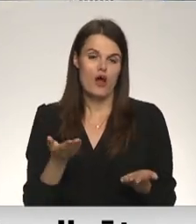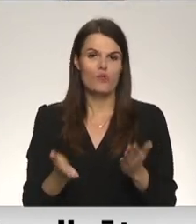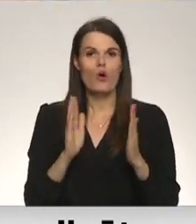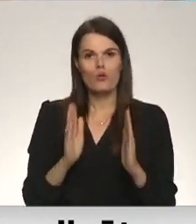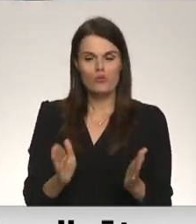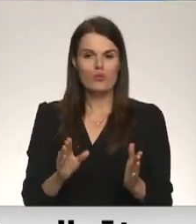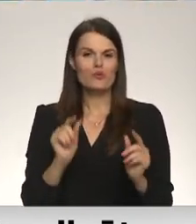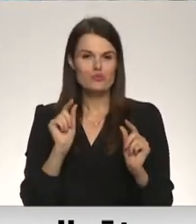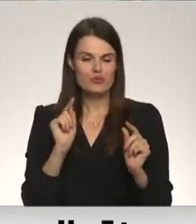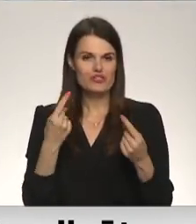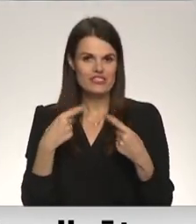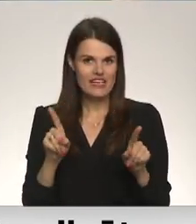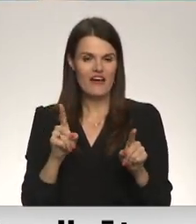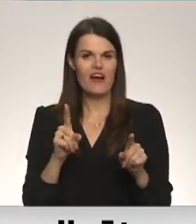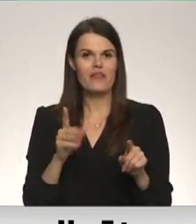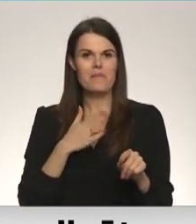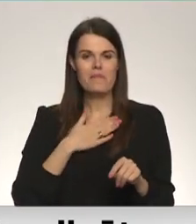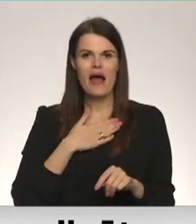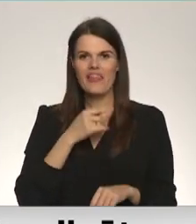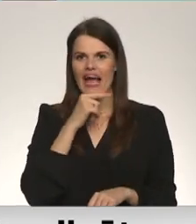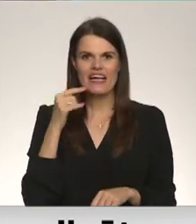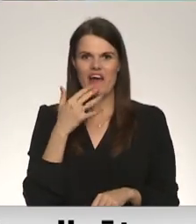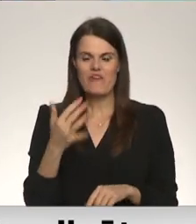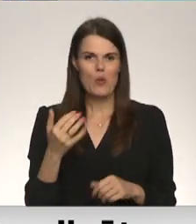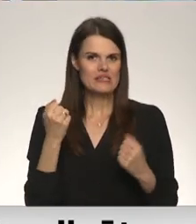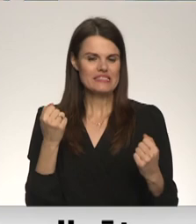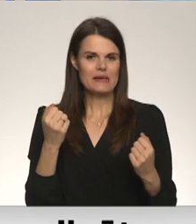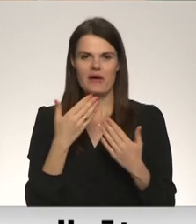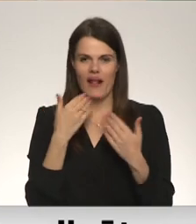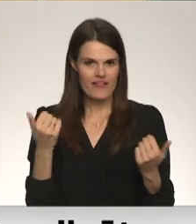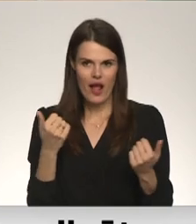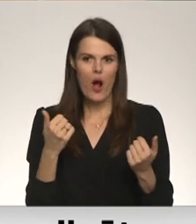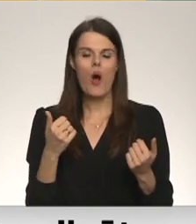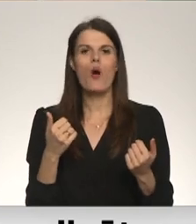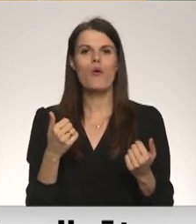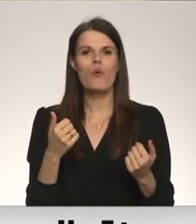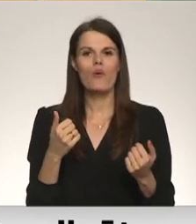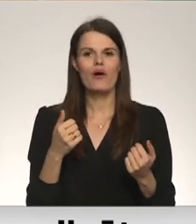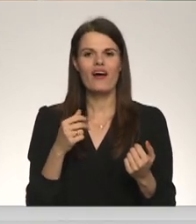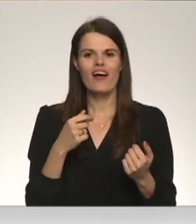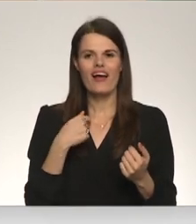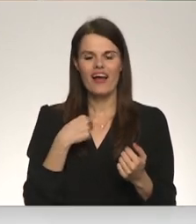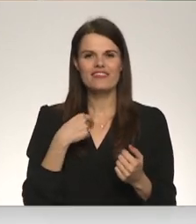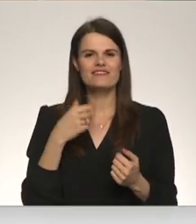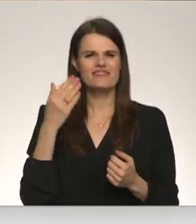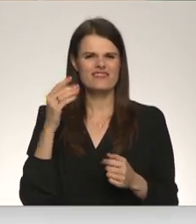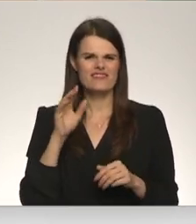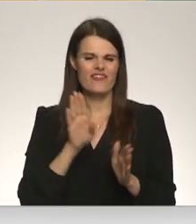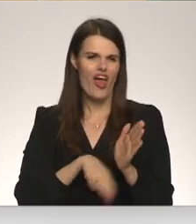drusku savādāk, tāpēc mana krievu valoda nav tik stipra. Ja? Kā bērnišķīgi es runāju krieviski,